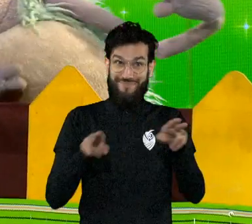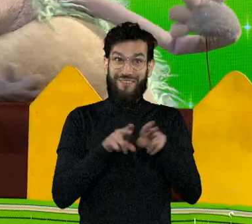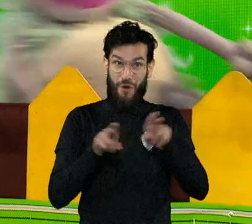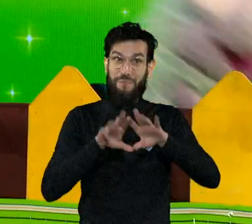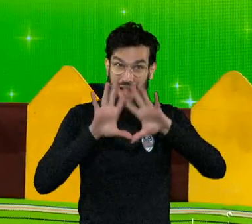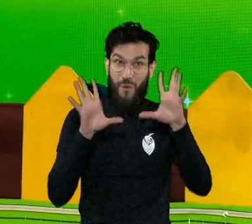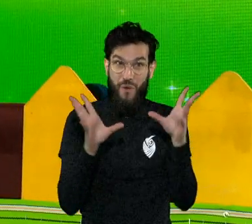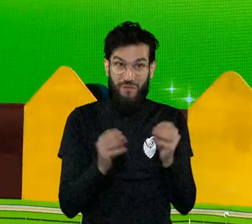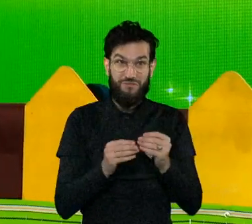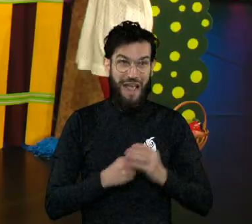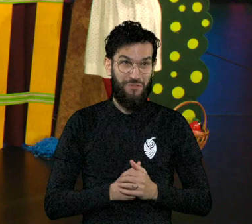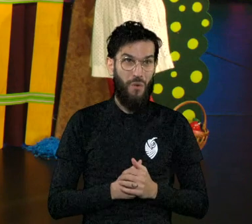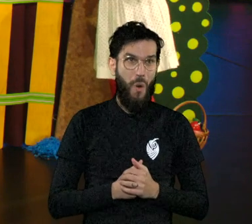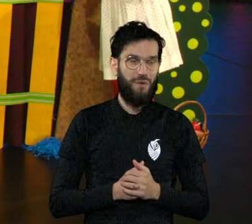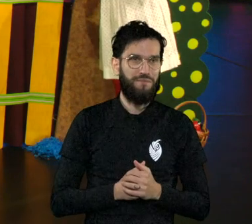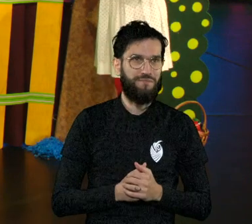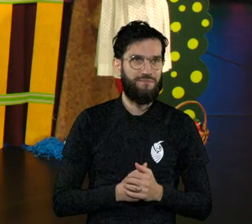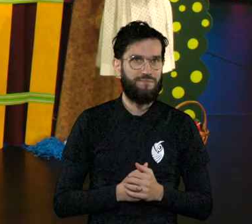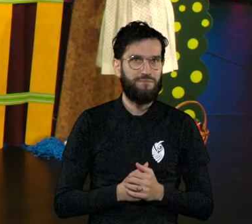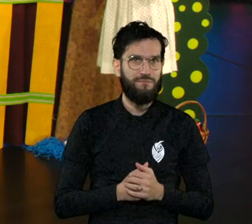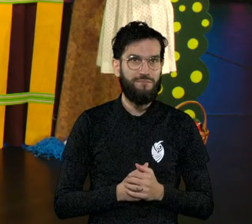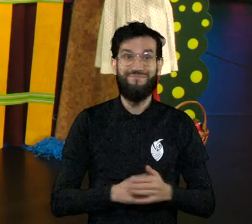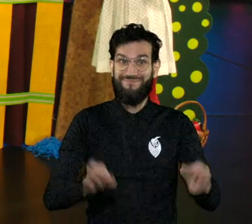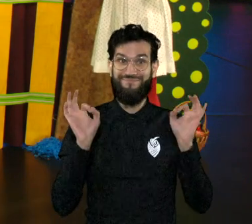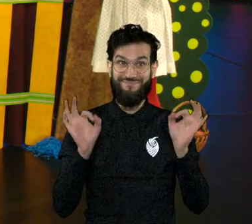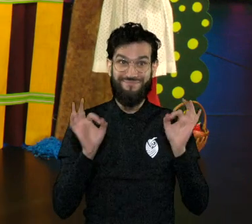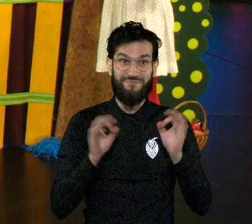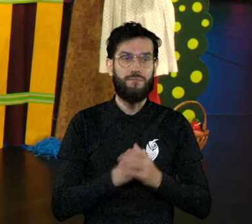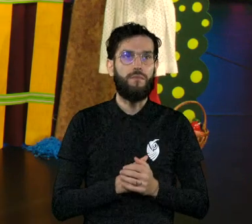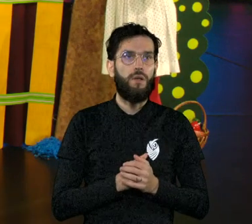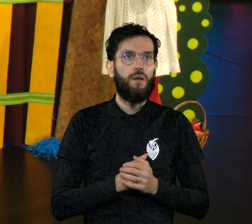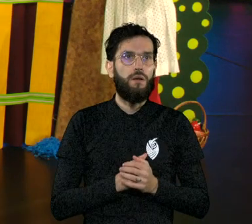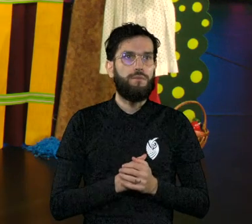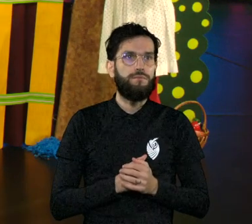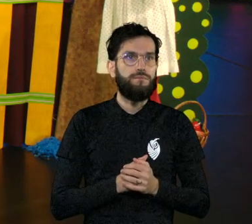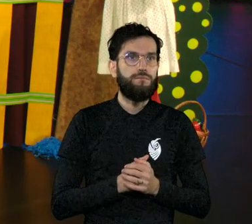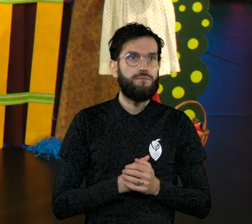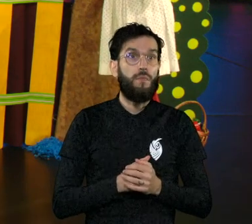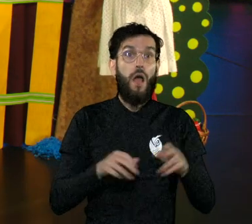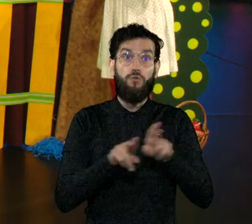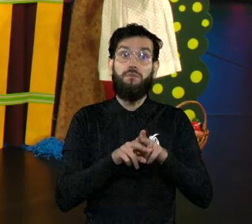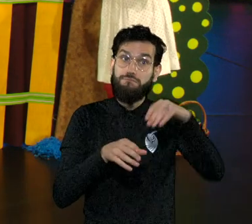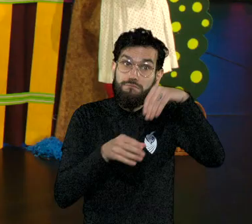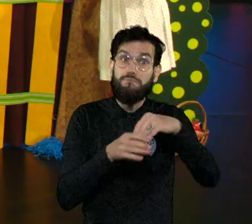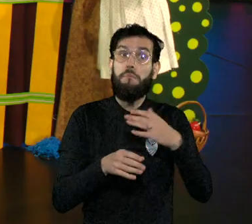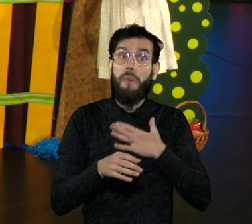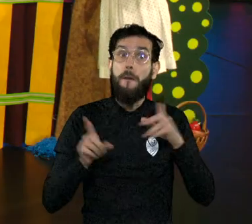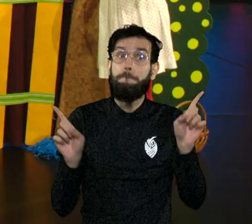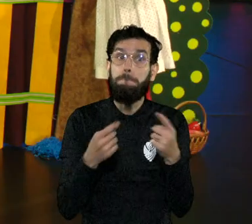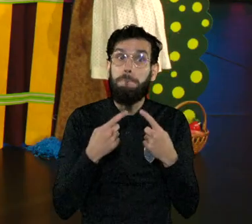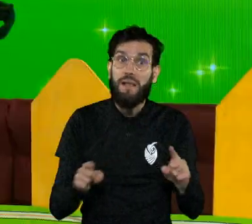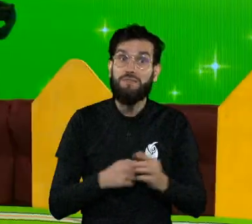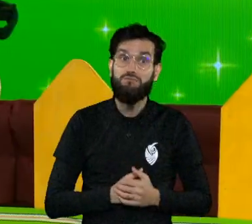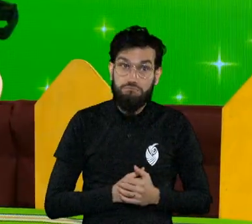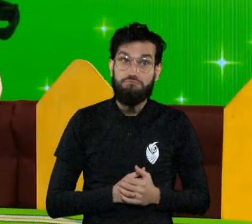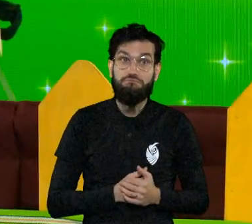Perfektné. A mám o nich aj pesničku. Áno. Mm-hmm.